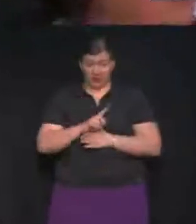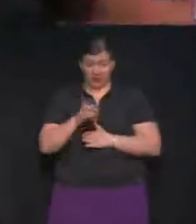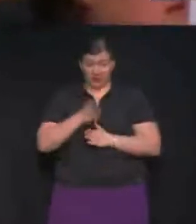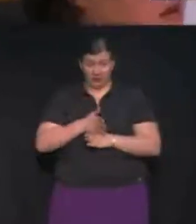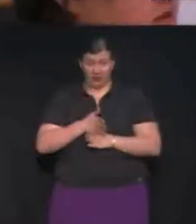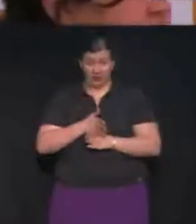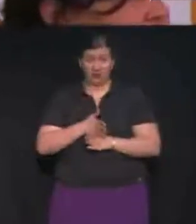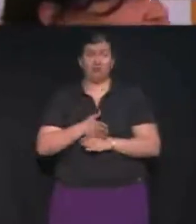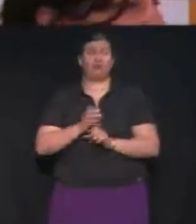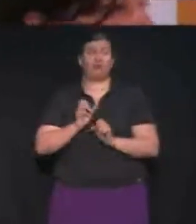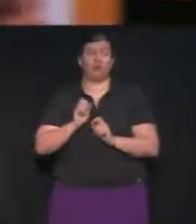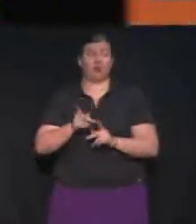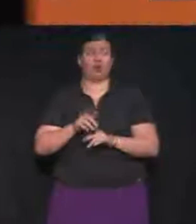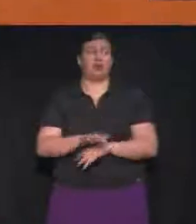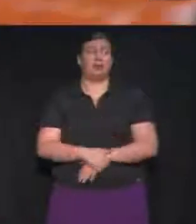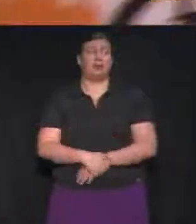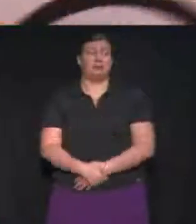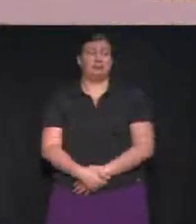okay